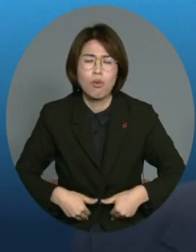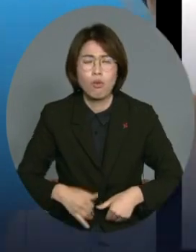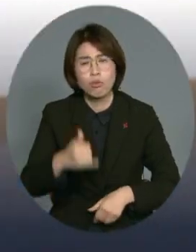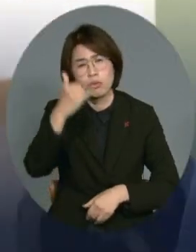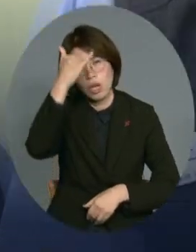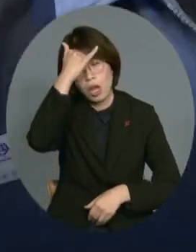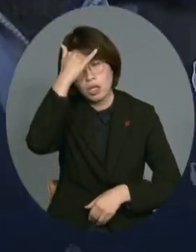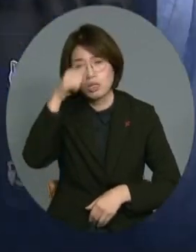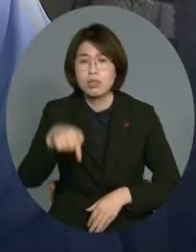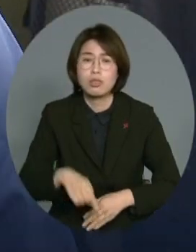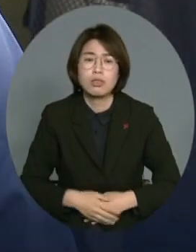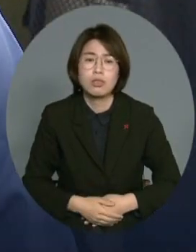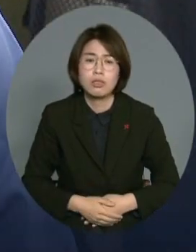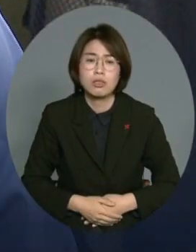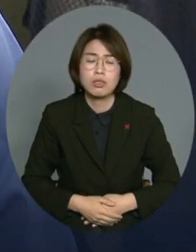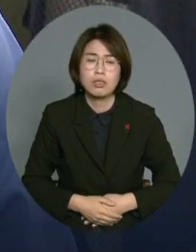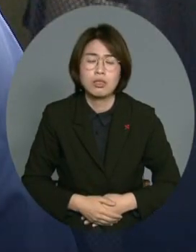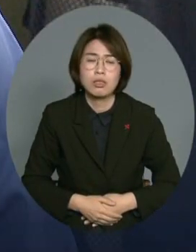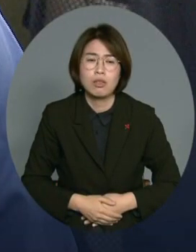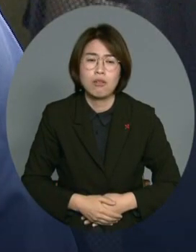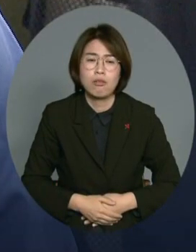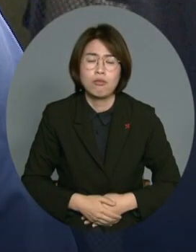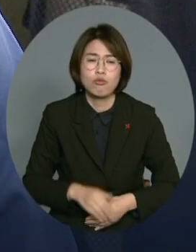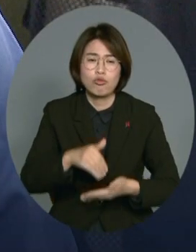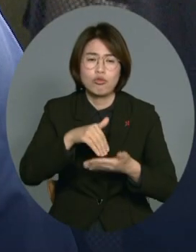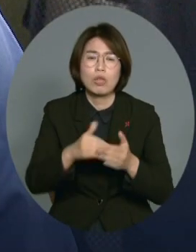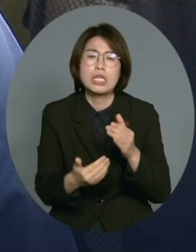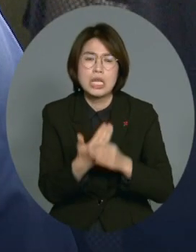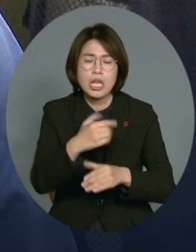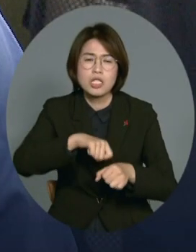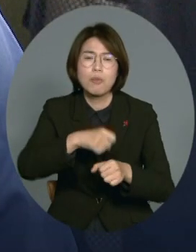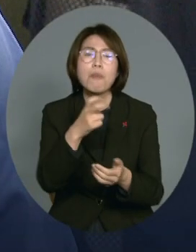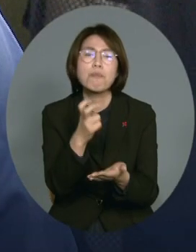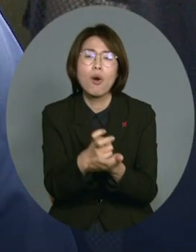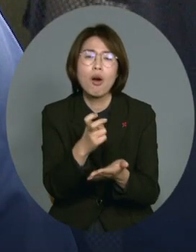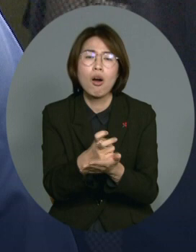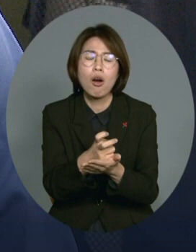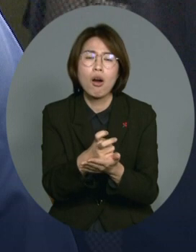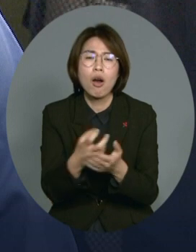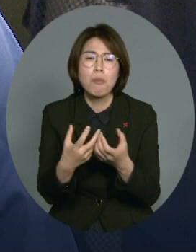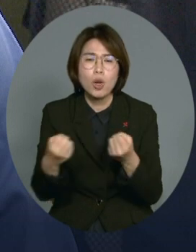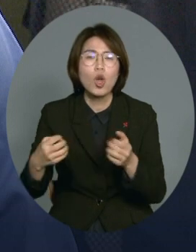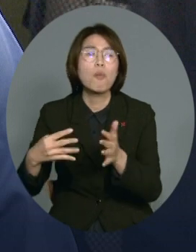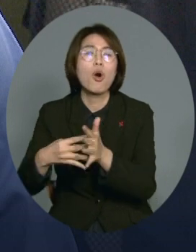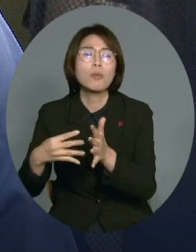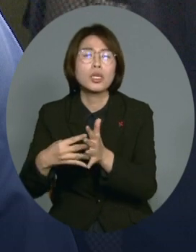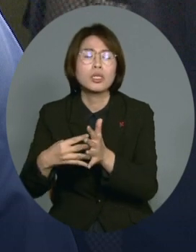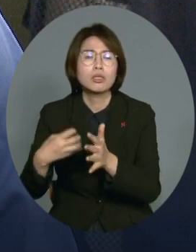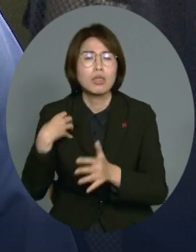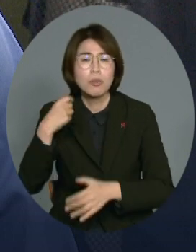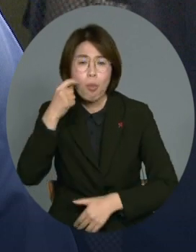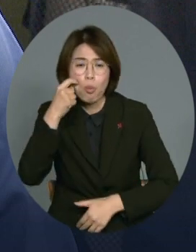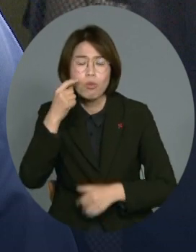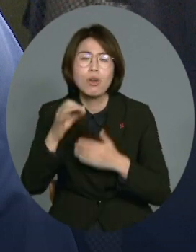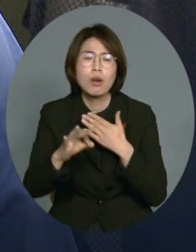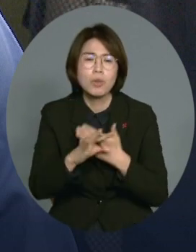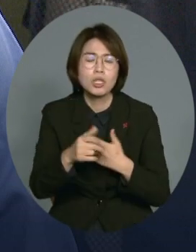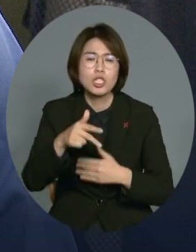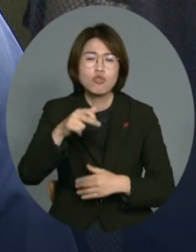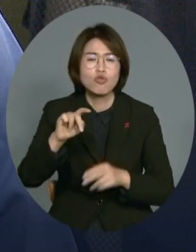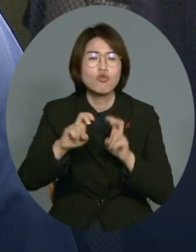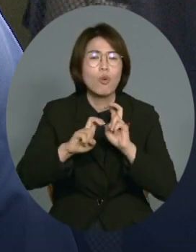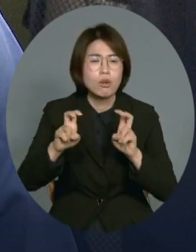그것이 돌입니다 종교제 처벌법 같은 경우도 이제 별도 법인이니까 우리는 책임 못 지겠다 그러면 지주사는 좀